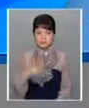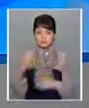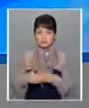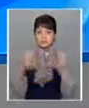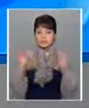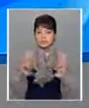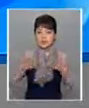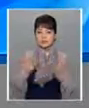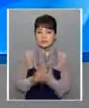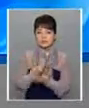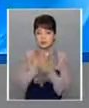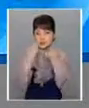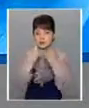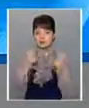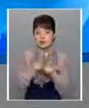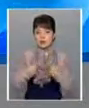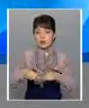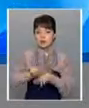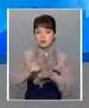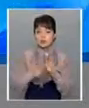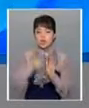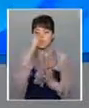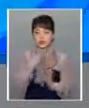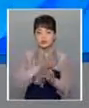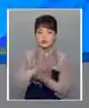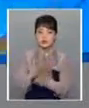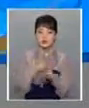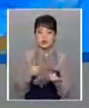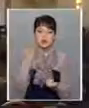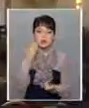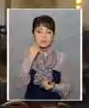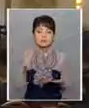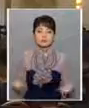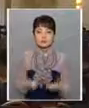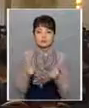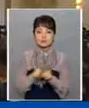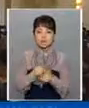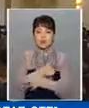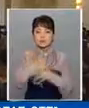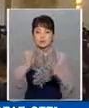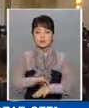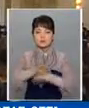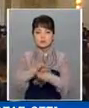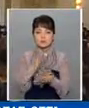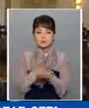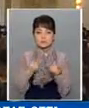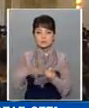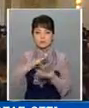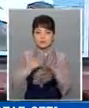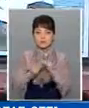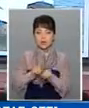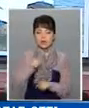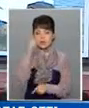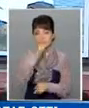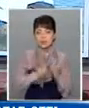Биыл төтенше жағдайларға қарсы қызметінің құрылғанына 17 жыл. Осыған орай алматылық құтқарушылар бүгін төл мерекелерін атап өтті. Жалпы жыл басынан